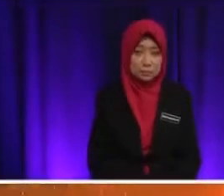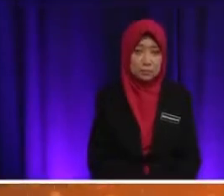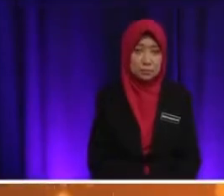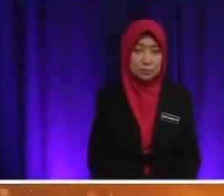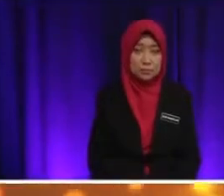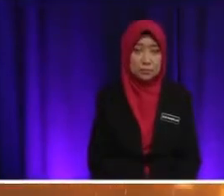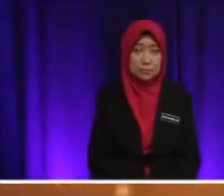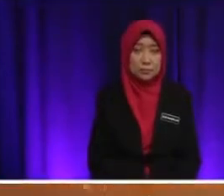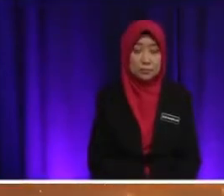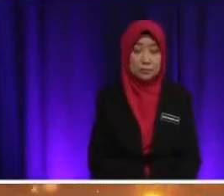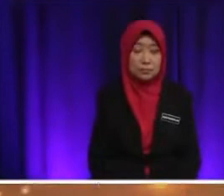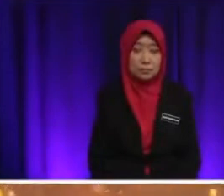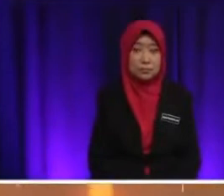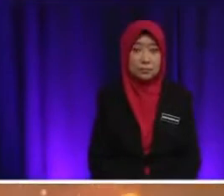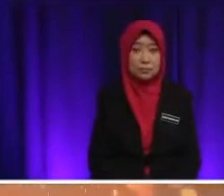Silakan, Fitri.